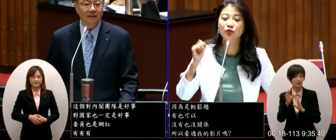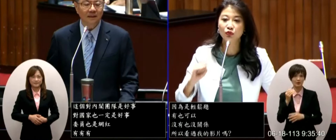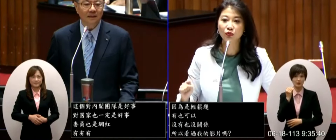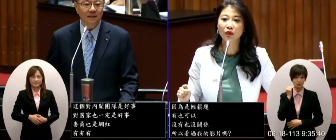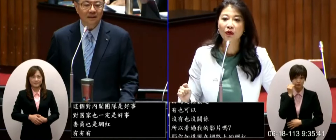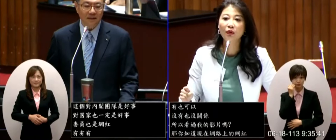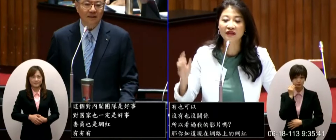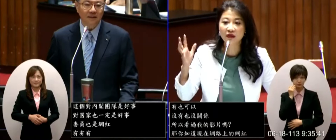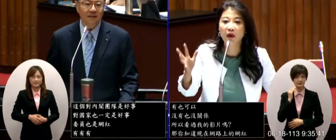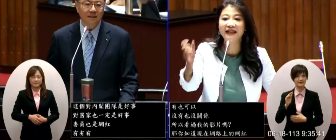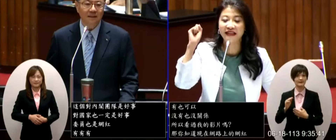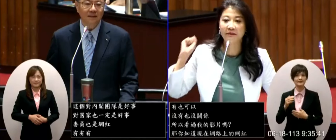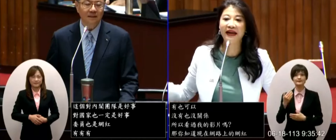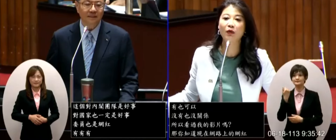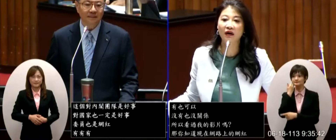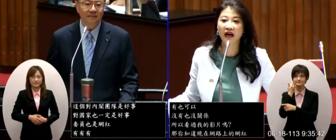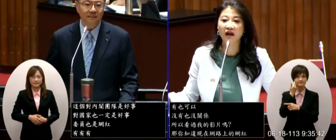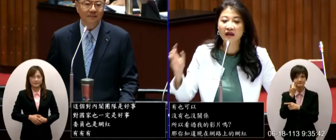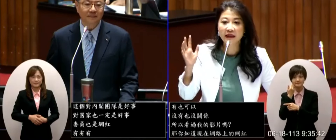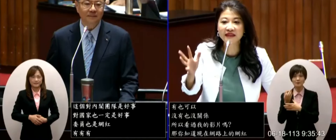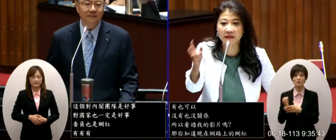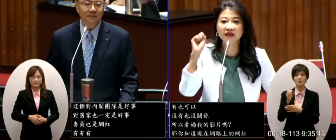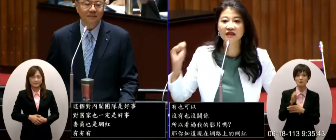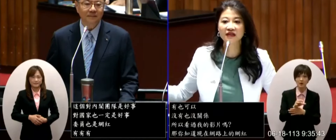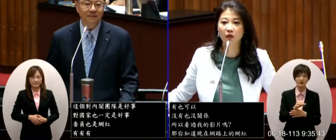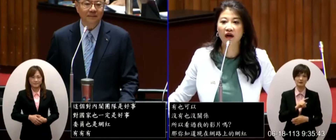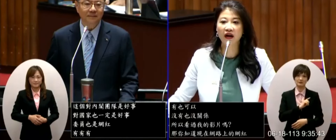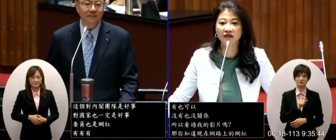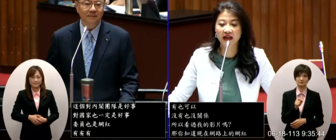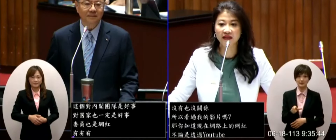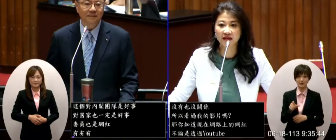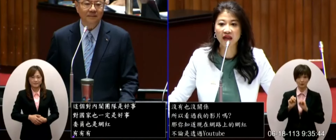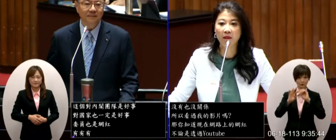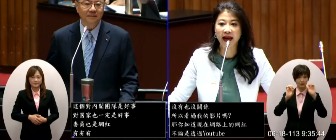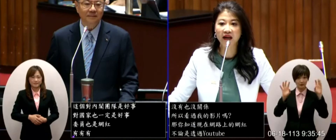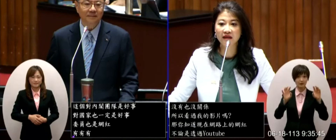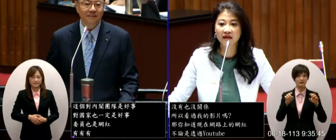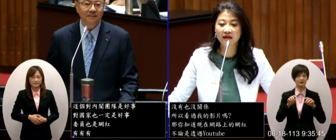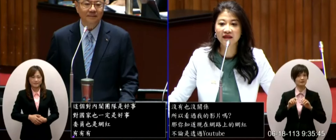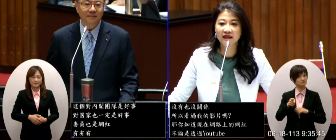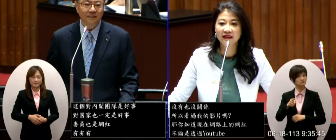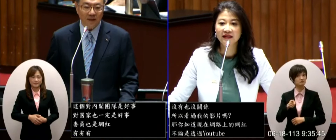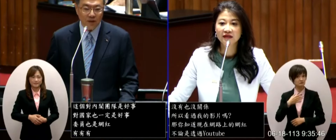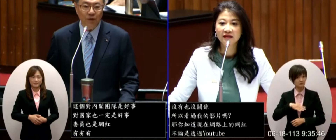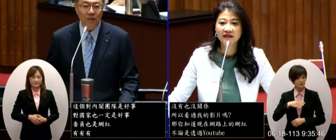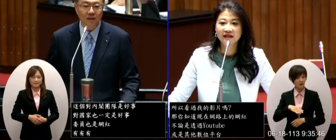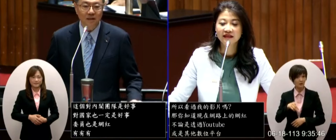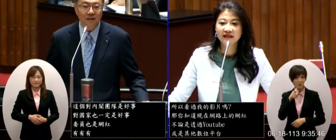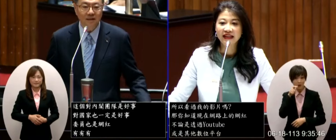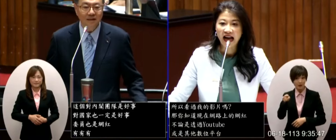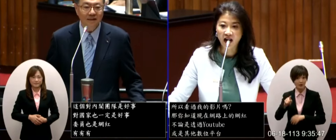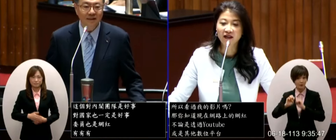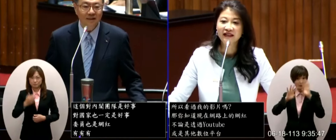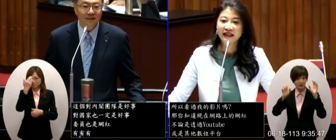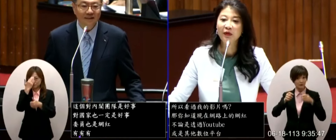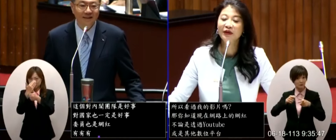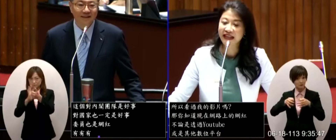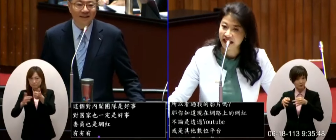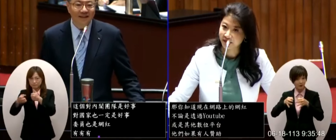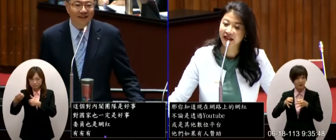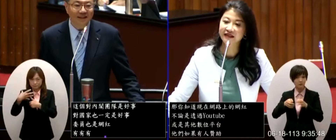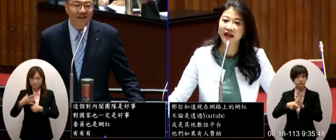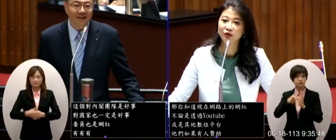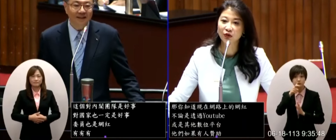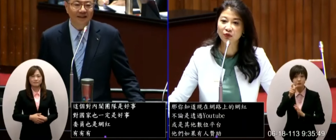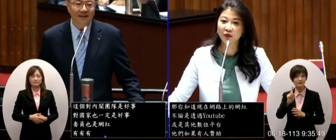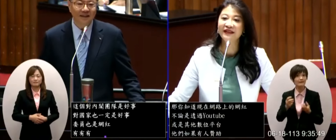人赞助或者是花钱买广告，他们怎么称这个广告商你知道吗？ 请委员明示。 好，他们